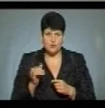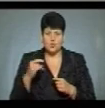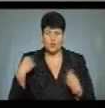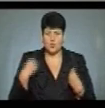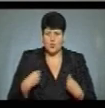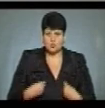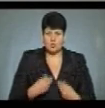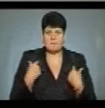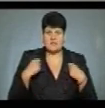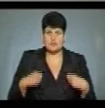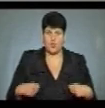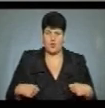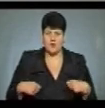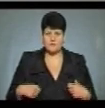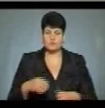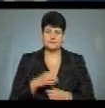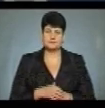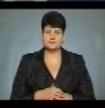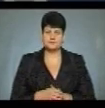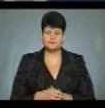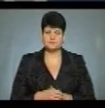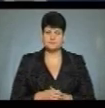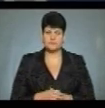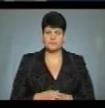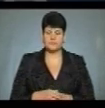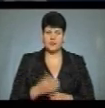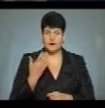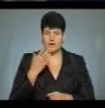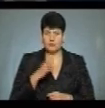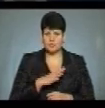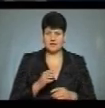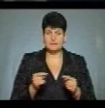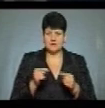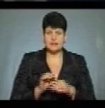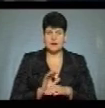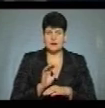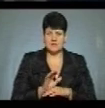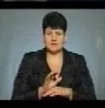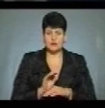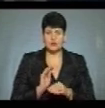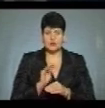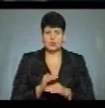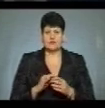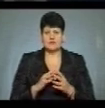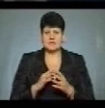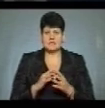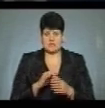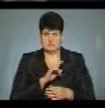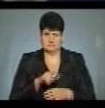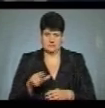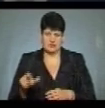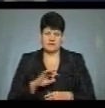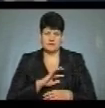розповів речник Нацполіції області Сергій Крета. Були відповідно направлені додаткові сили в село. Золота Слобода,